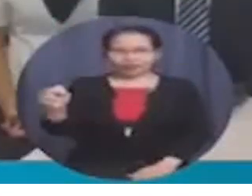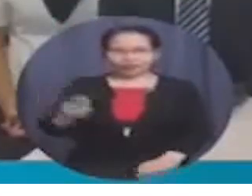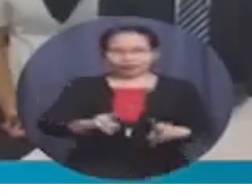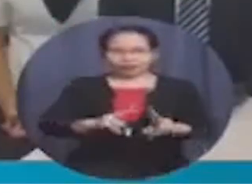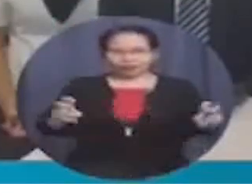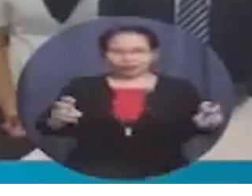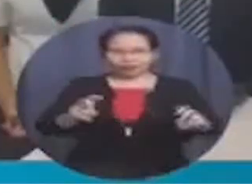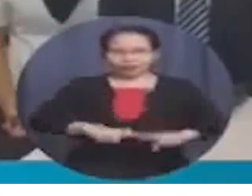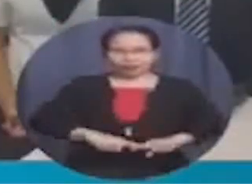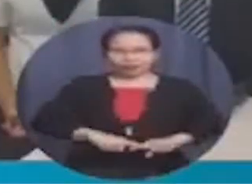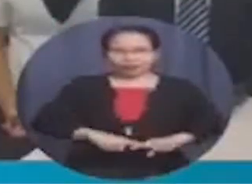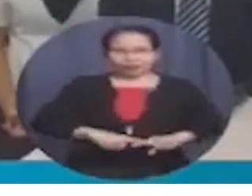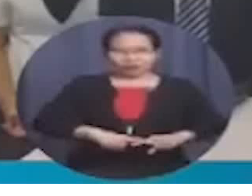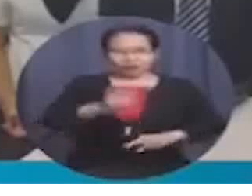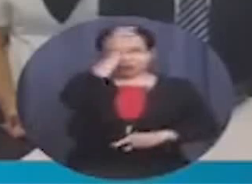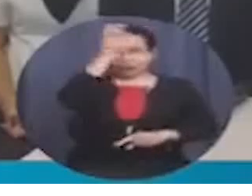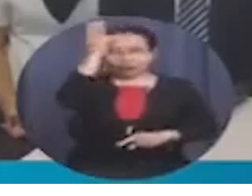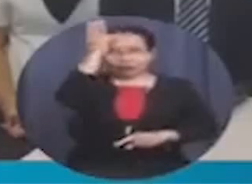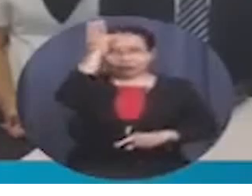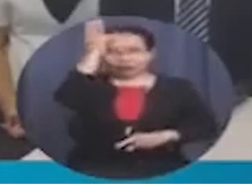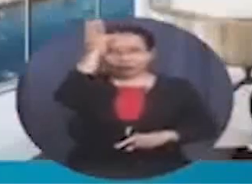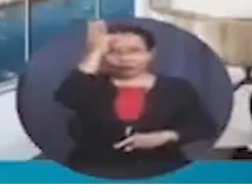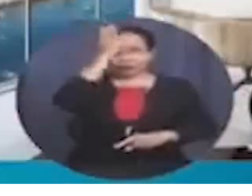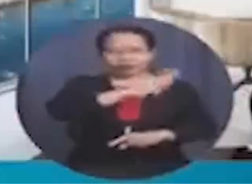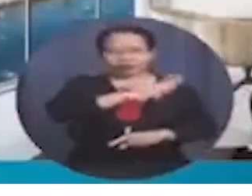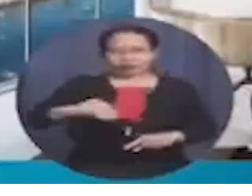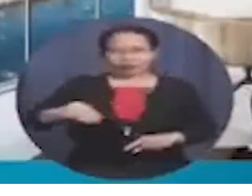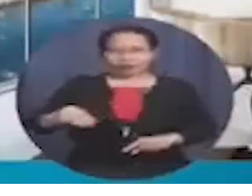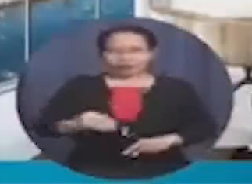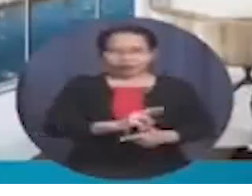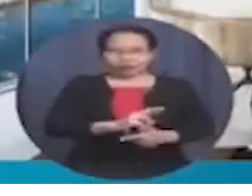defensor Katoliko diyan sa St. Peter's Man Society,